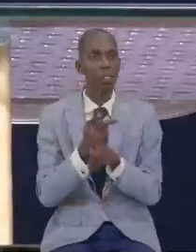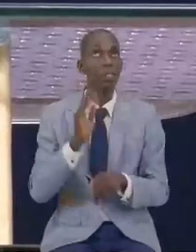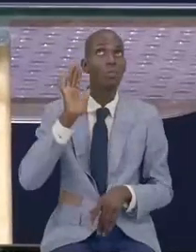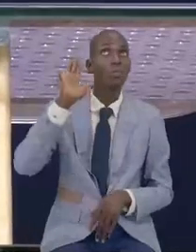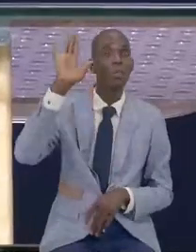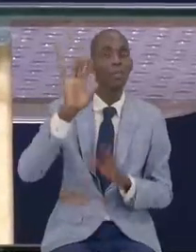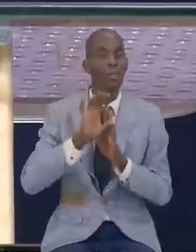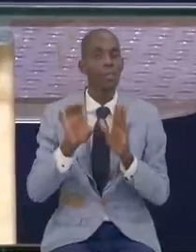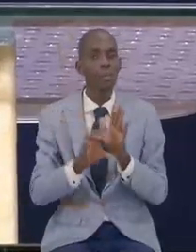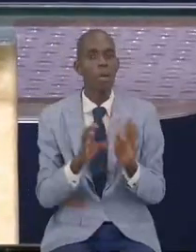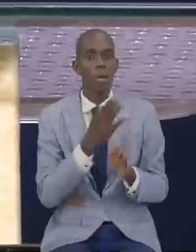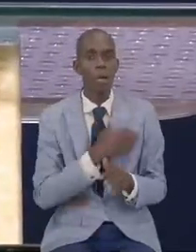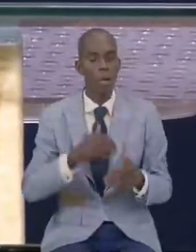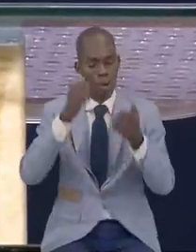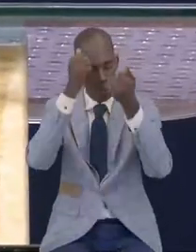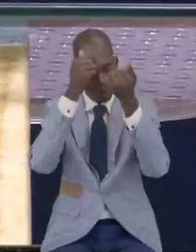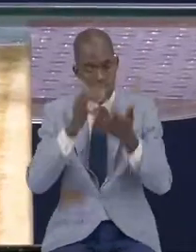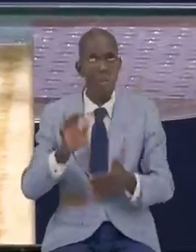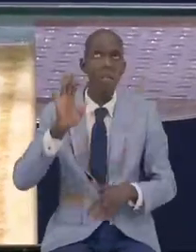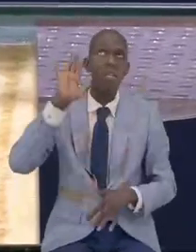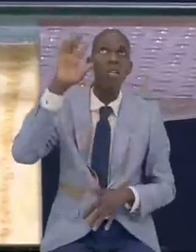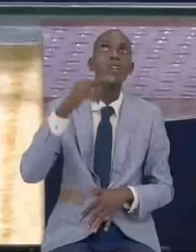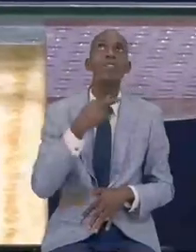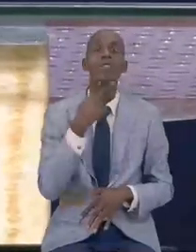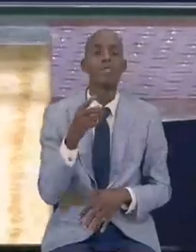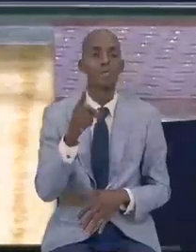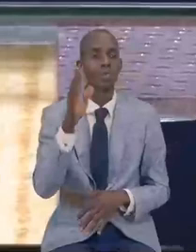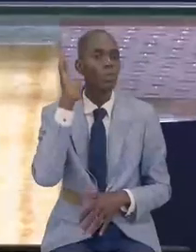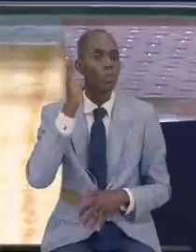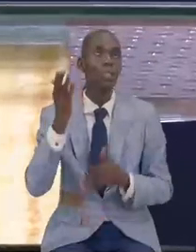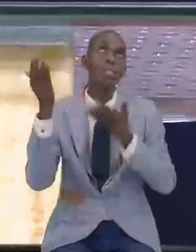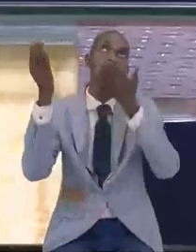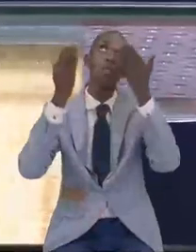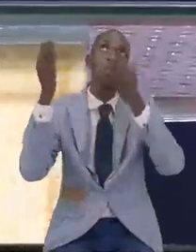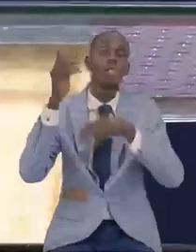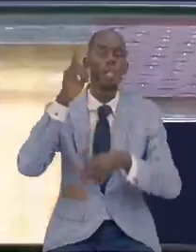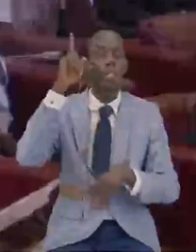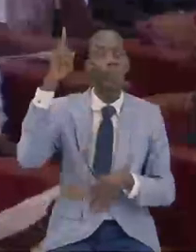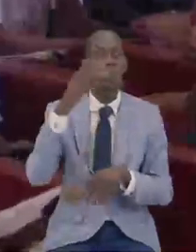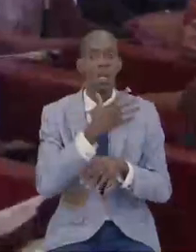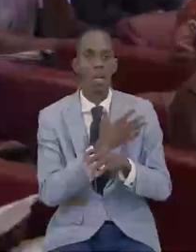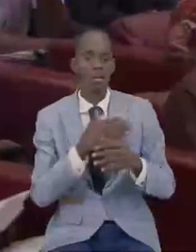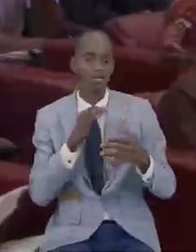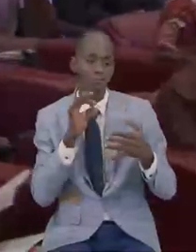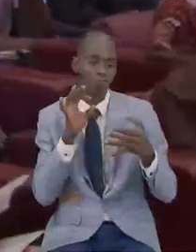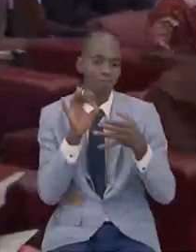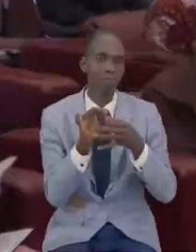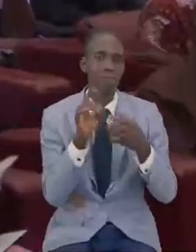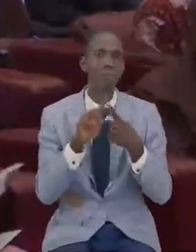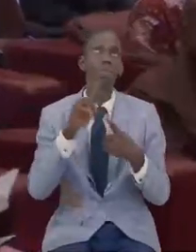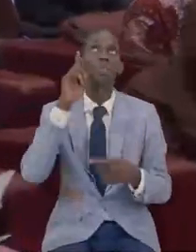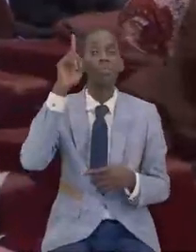commandements, vous obéirez à sa voix, vous le servirez et vous attacherez à